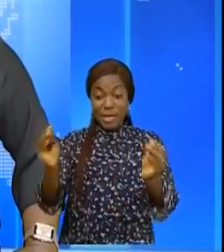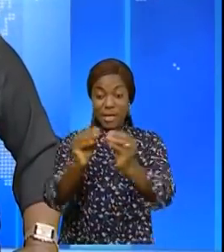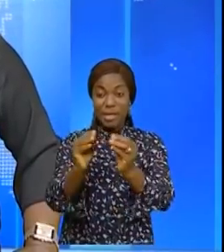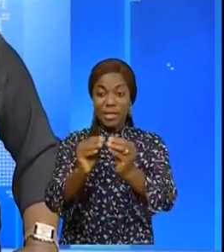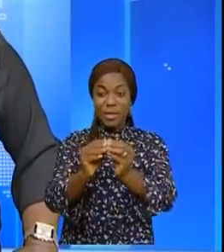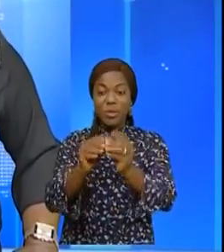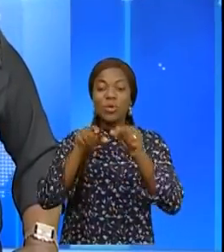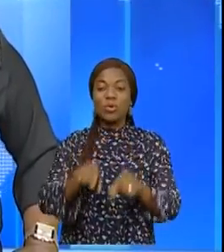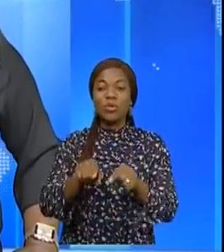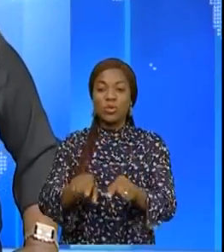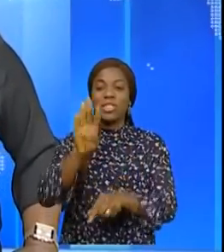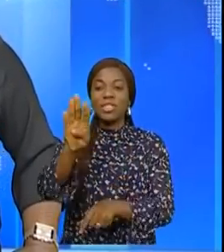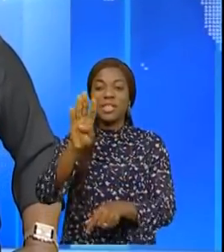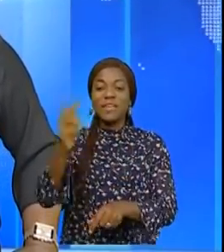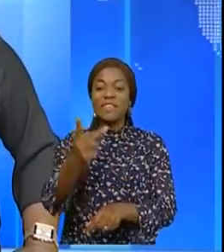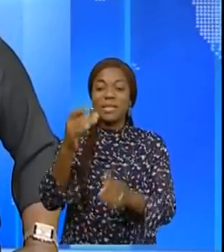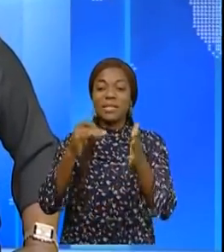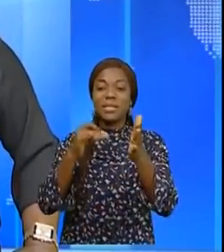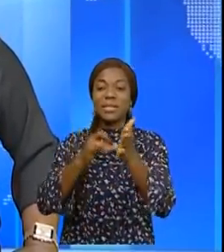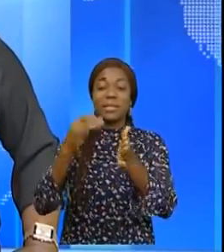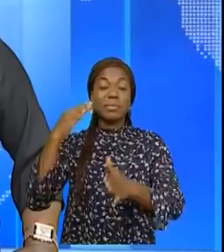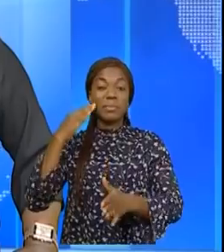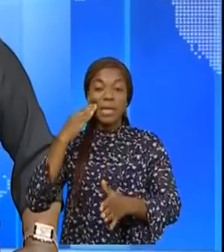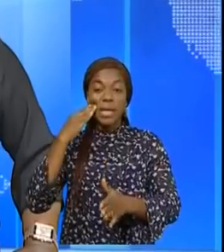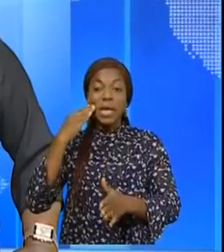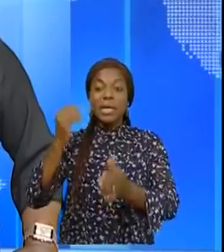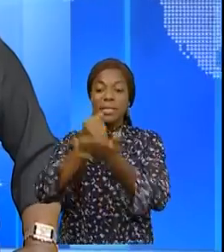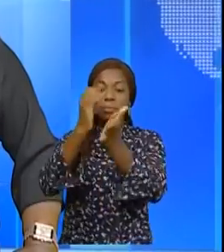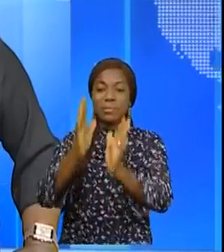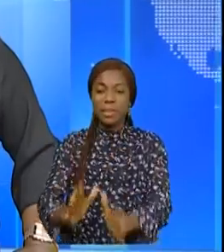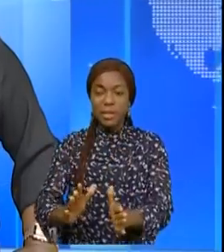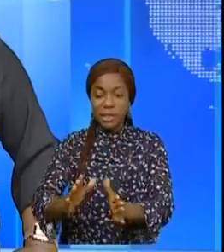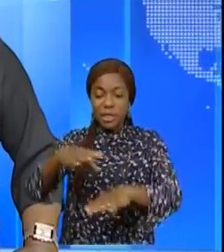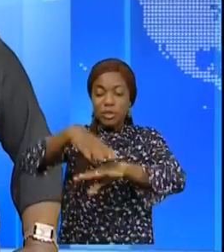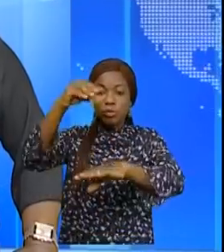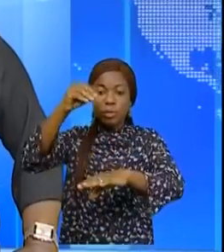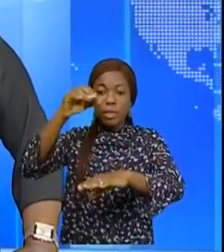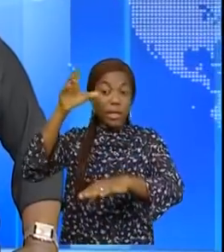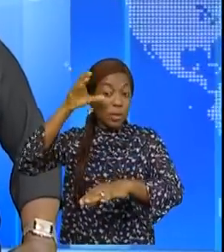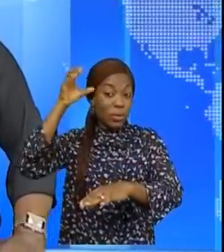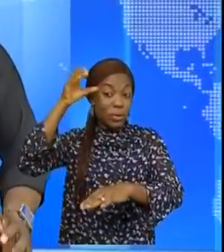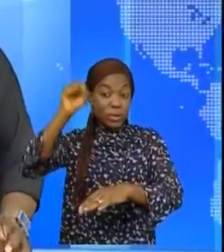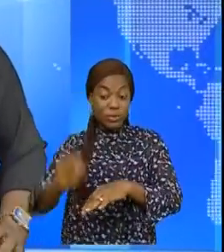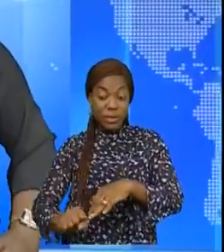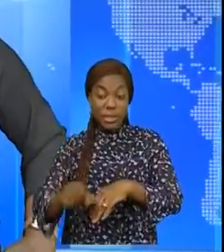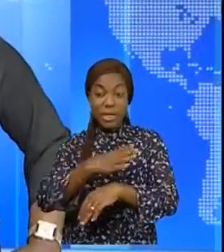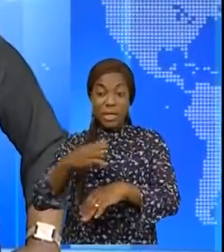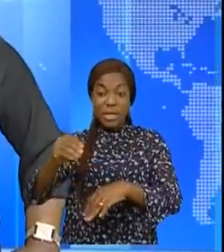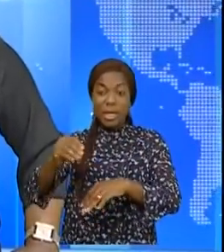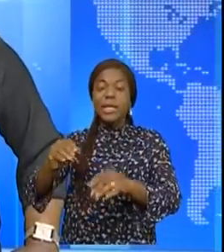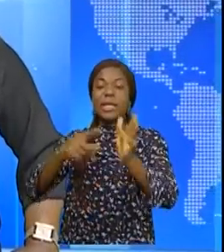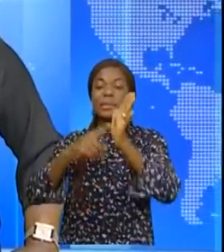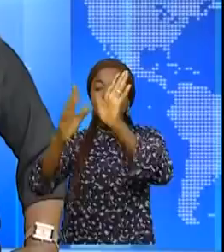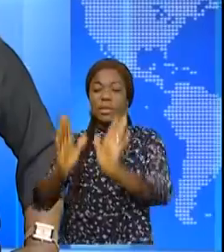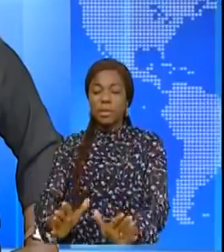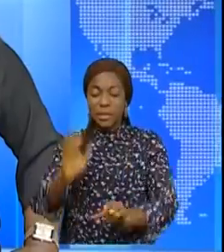ce jeudi 27 mai. Les ambassadeurs de l'Union européenne, de Suède, de Corée du Sud ainsi que la